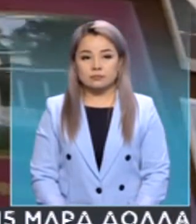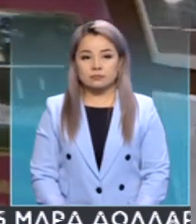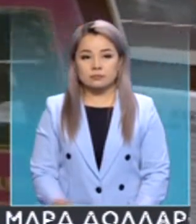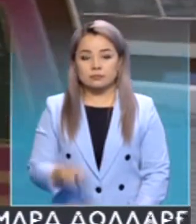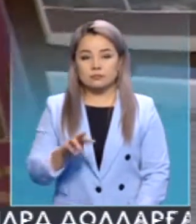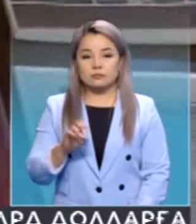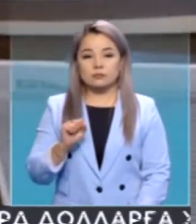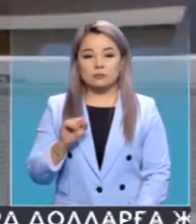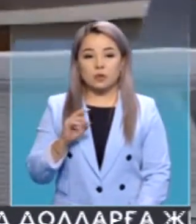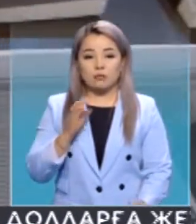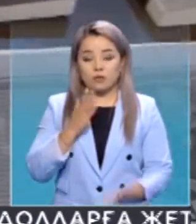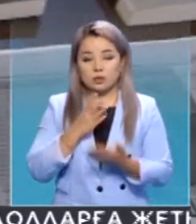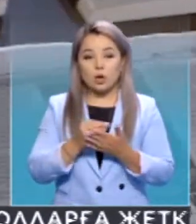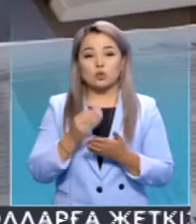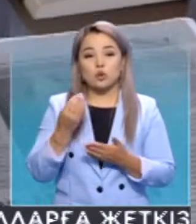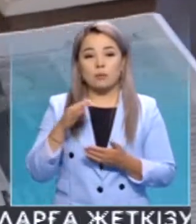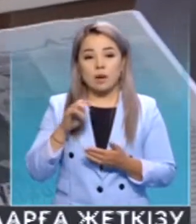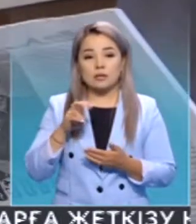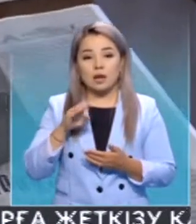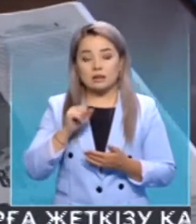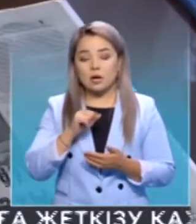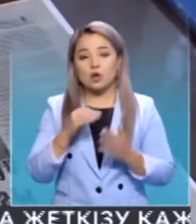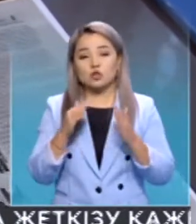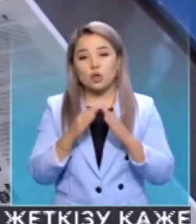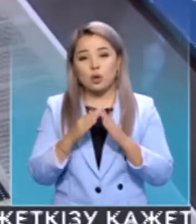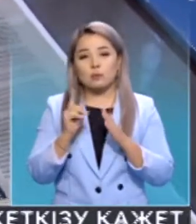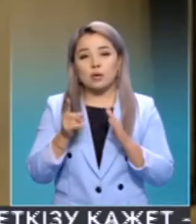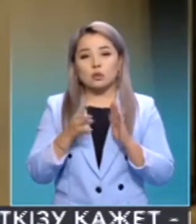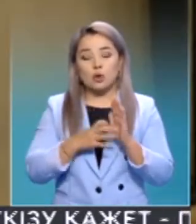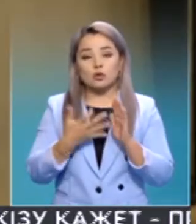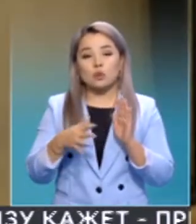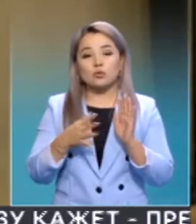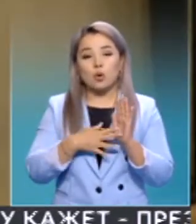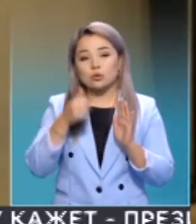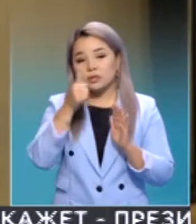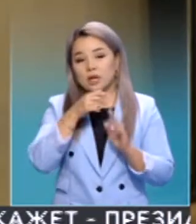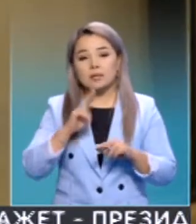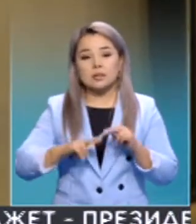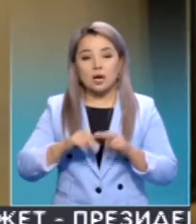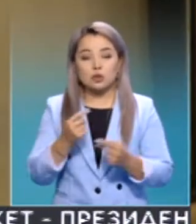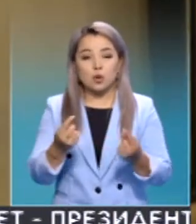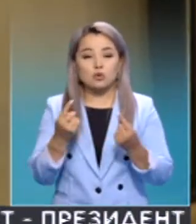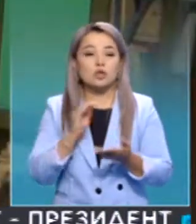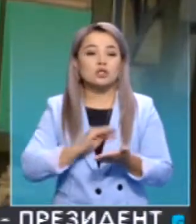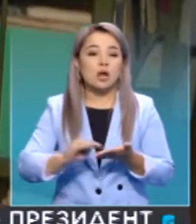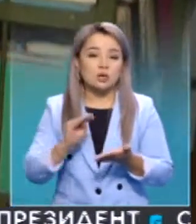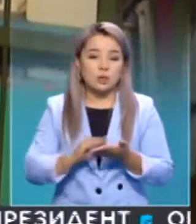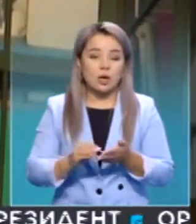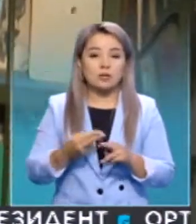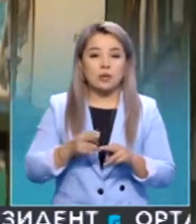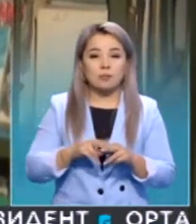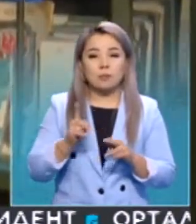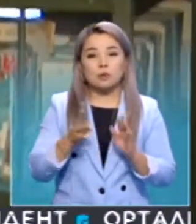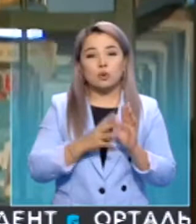Мұхтар Әуезовтің Шолпан Атадағы үйі 1959 жылы салынған. Қазақтың ұлы жазушысы бұл үйде